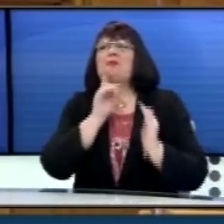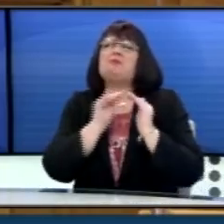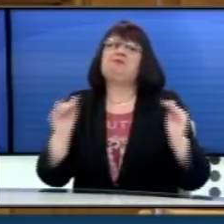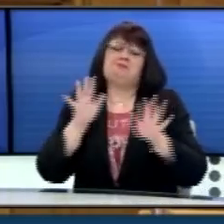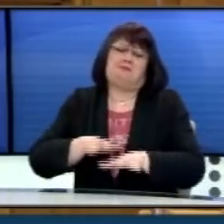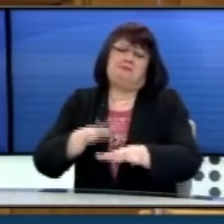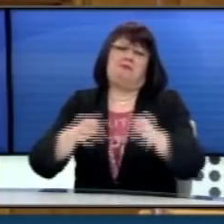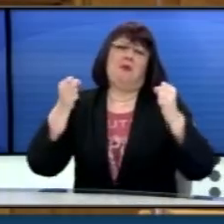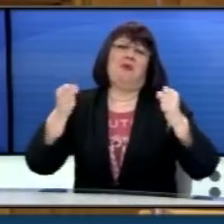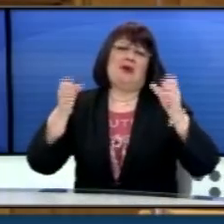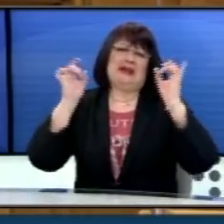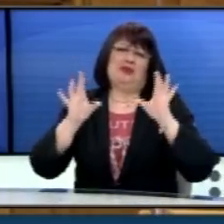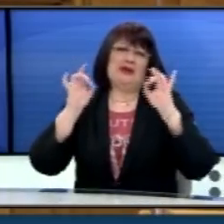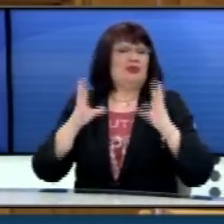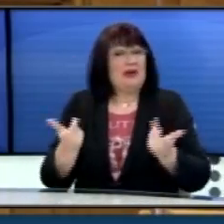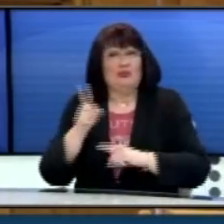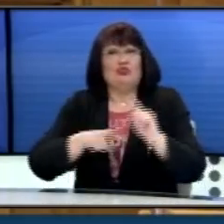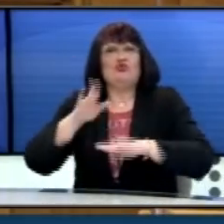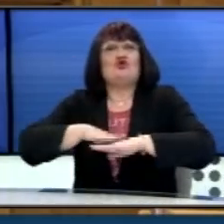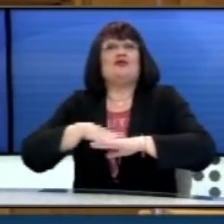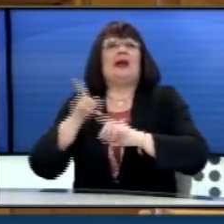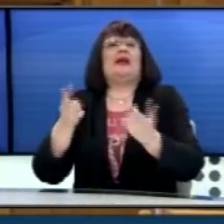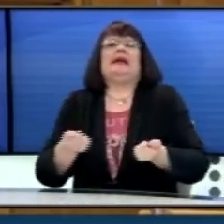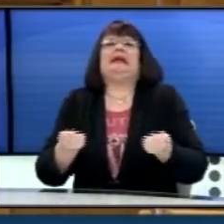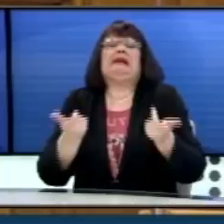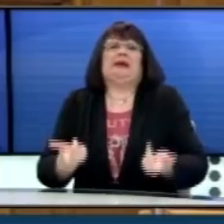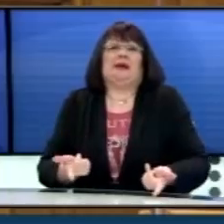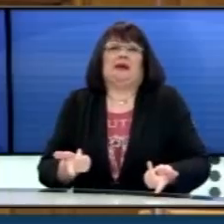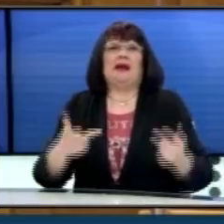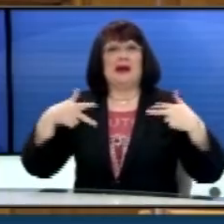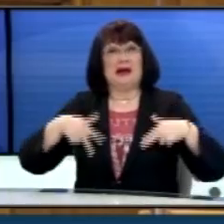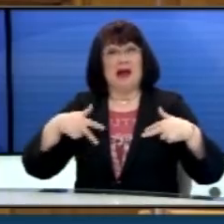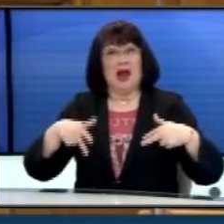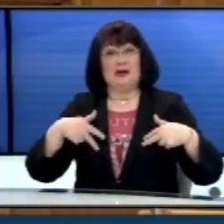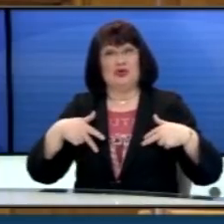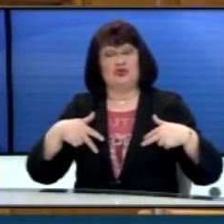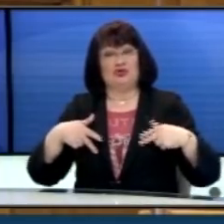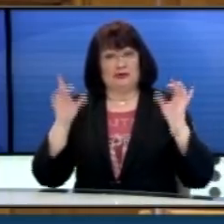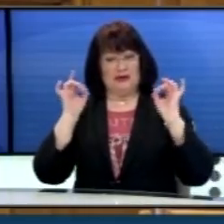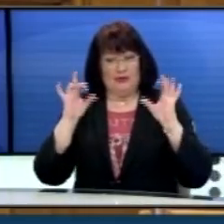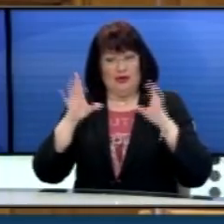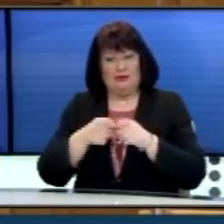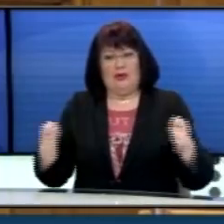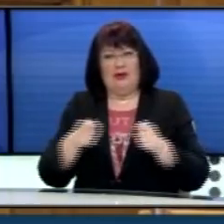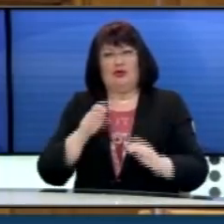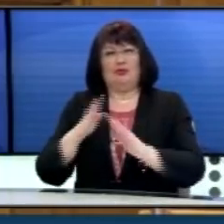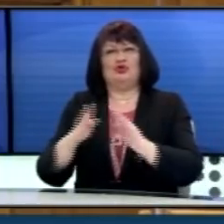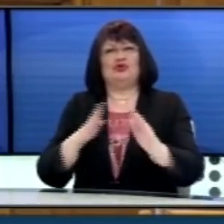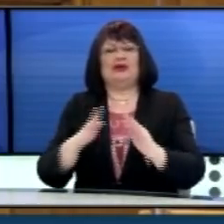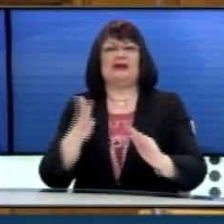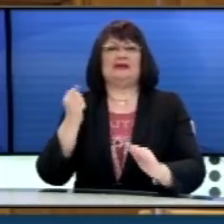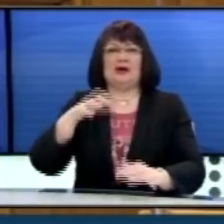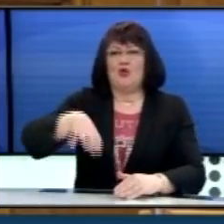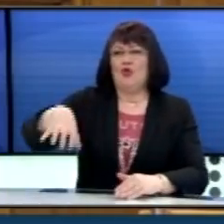μεγάλες, σχεδόν καθόλου συγκεντρώσεις. Εκεί το κράτος σας δεν έχει πάρει κανένα μέτρο προστασίας